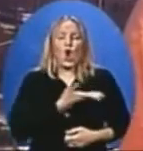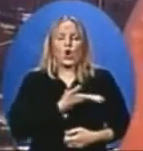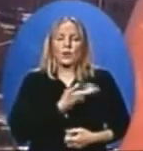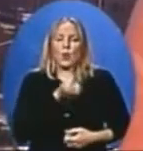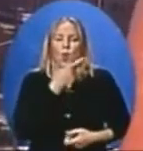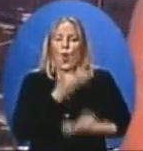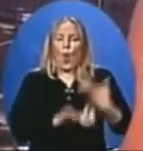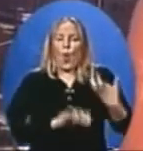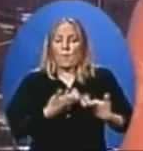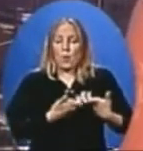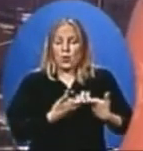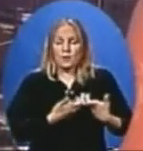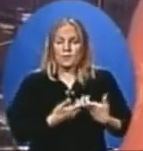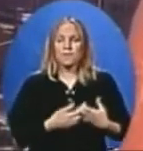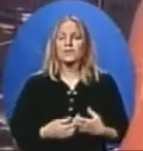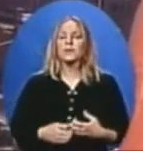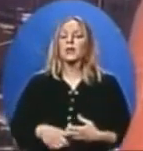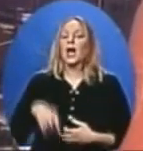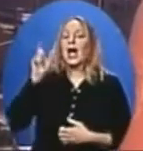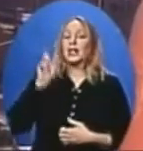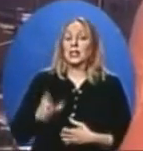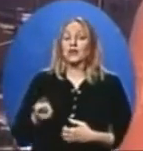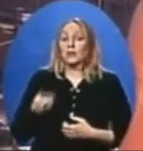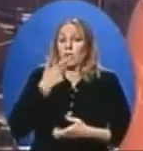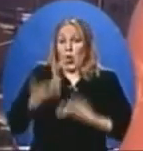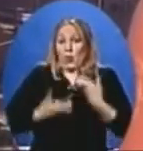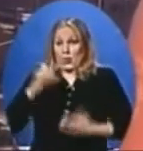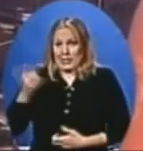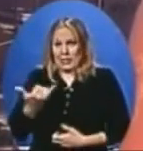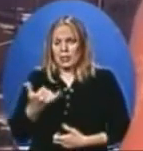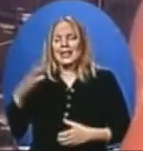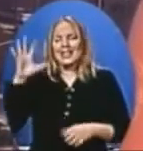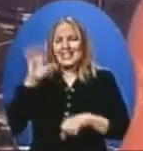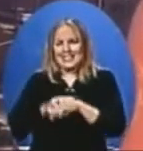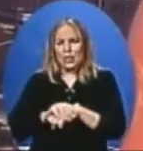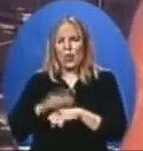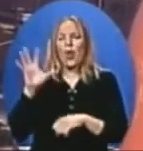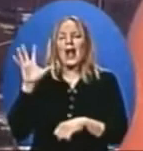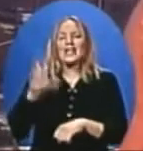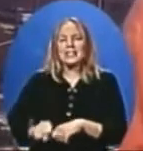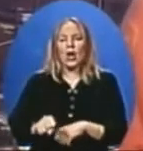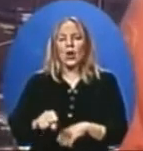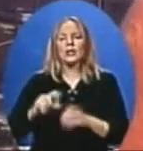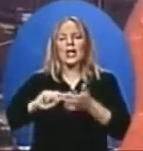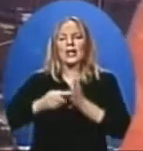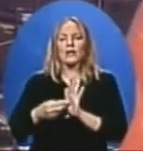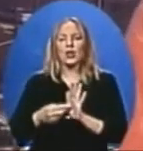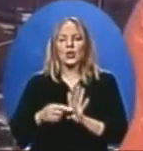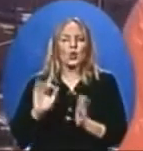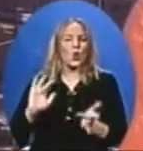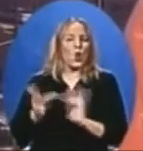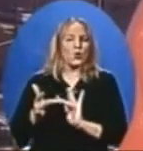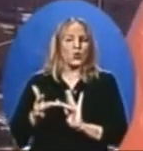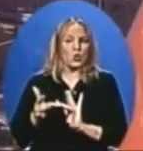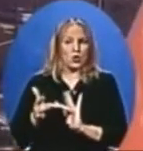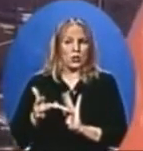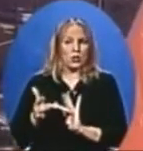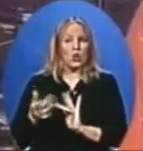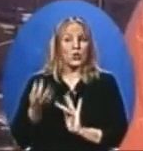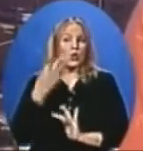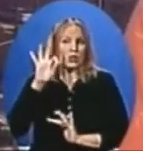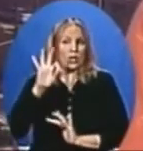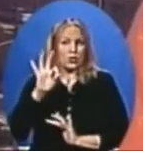ההורמון הזה, הצליחו לזהות כוונות עוינות הרבה פחות טוב מאלו שלא קיבלו את ההורמון. זאת